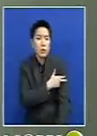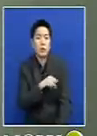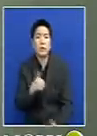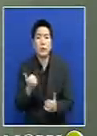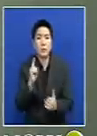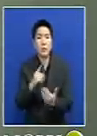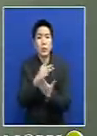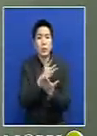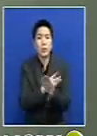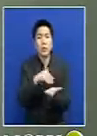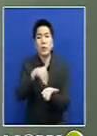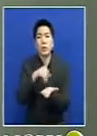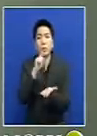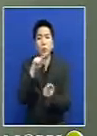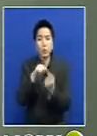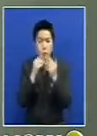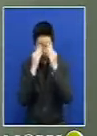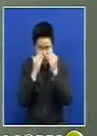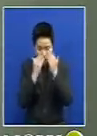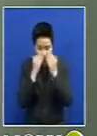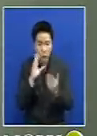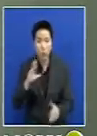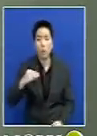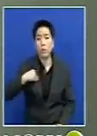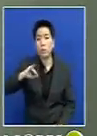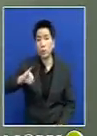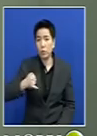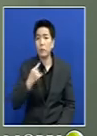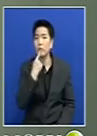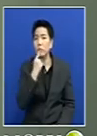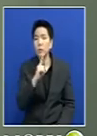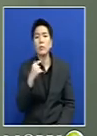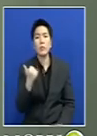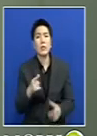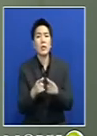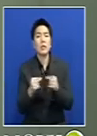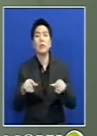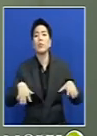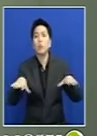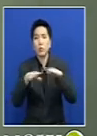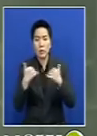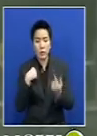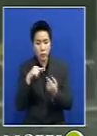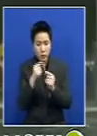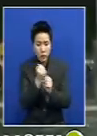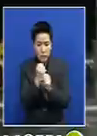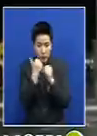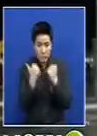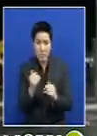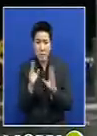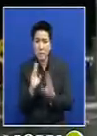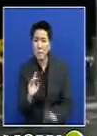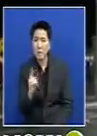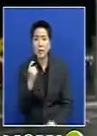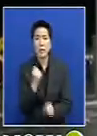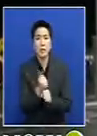นักวิชาการจากศูนย์มุสลิมศึกษาจุฬาลงกรณ์มหาวิทยาลัยบอกว่าเป็นเรื่องปกติที่การก่อการร้ายสมัยใหม่